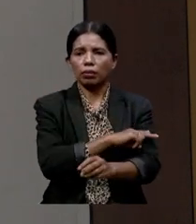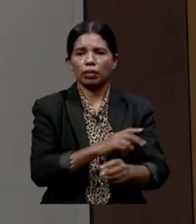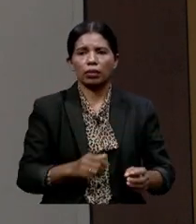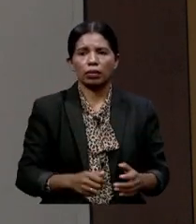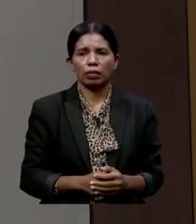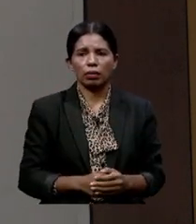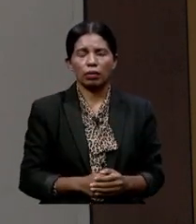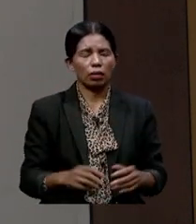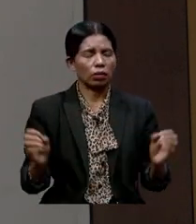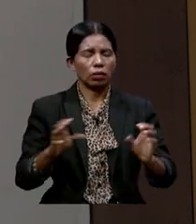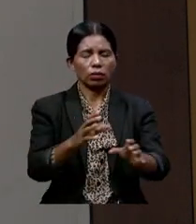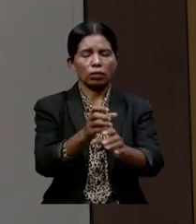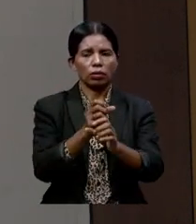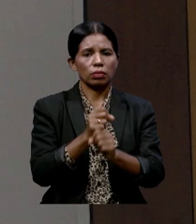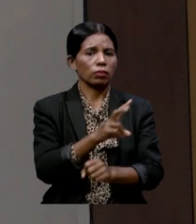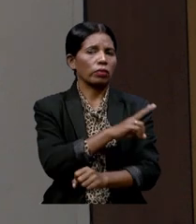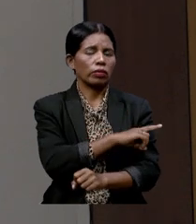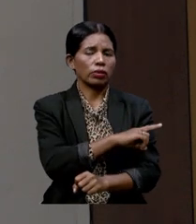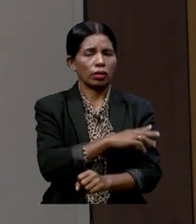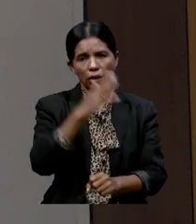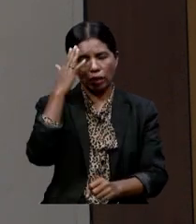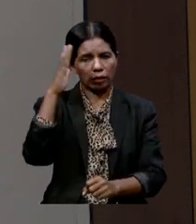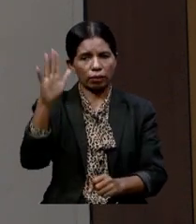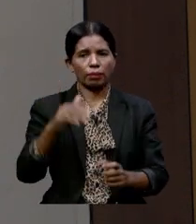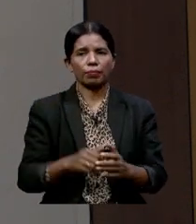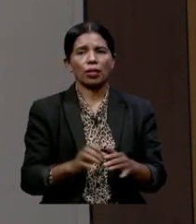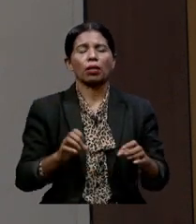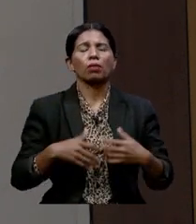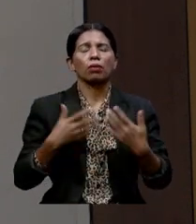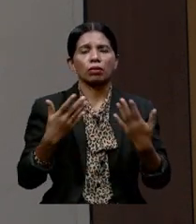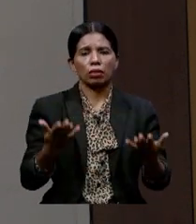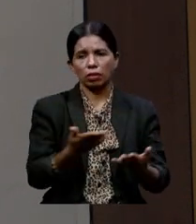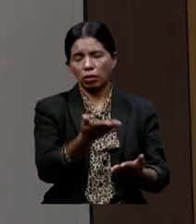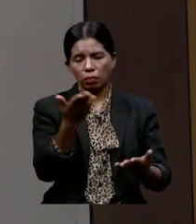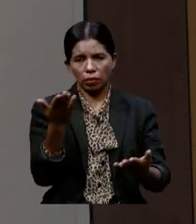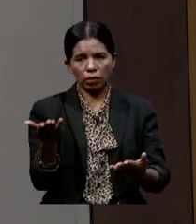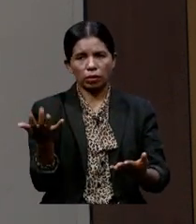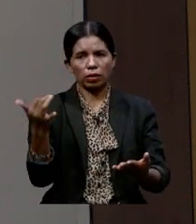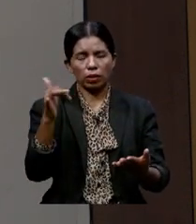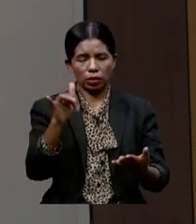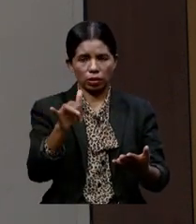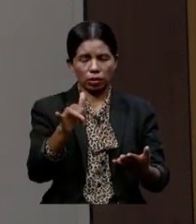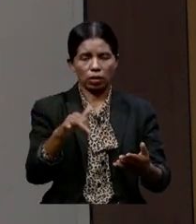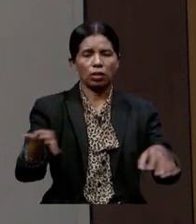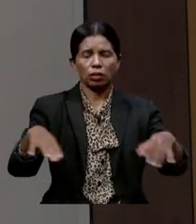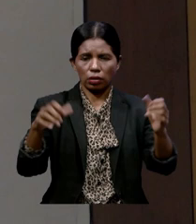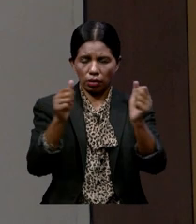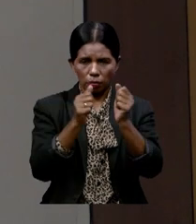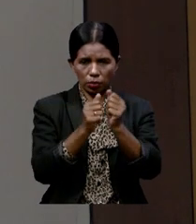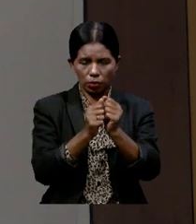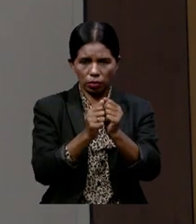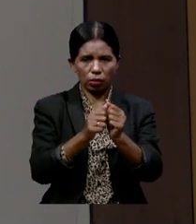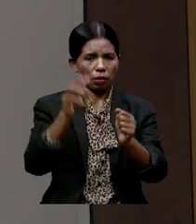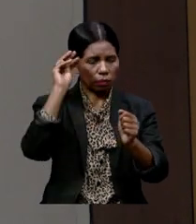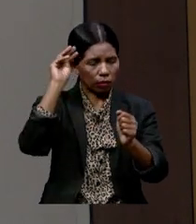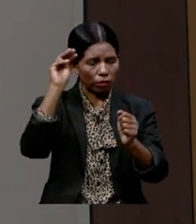Lakoi atu simu vacina lahatene. Oinsa ita bot sira nia kolaborasaun entre